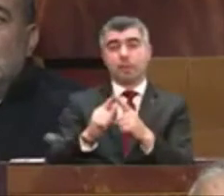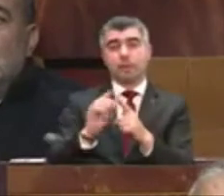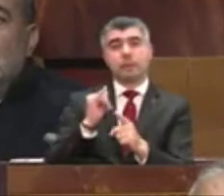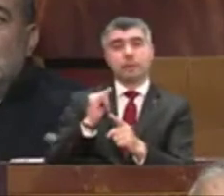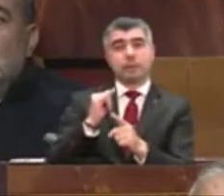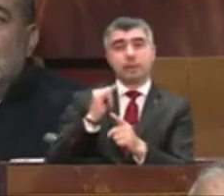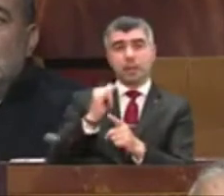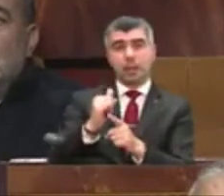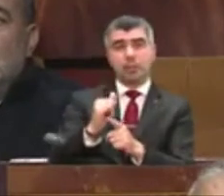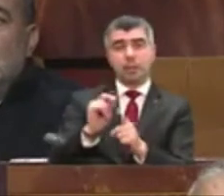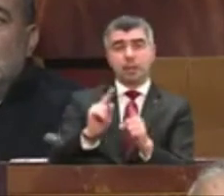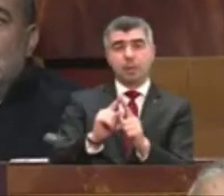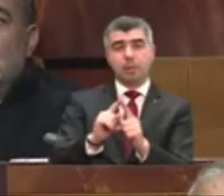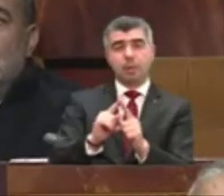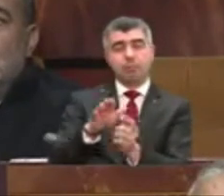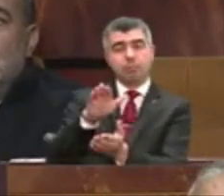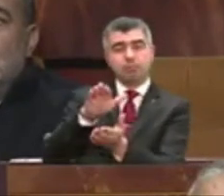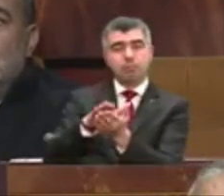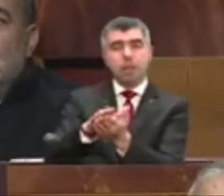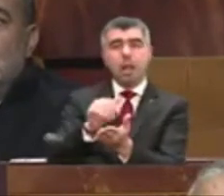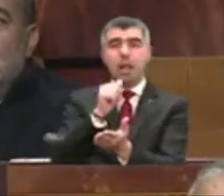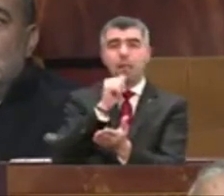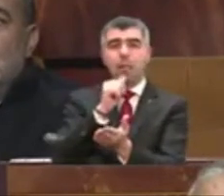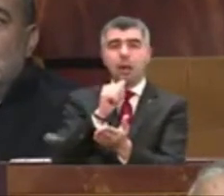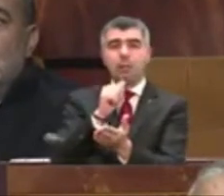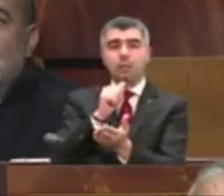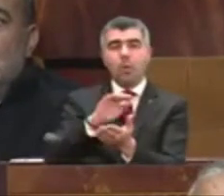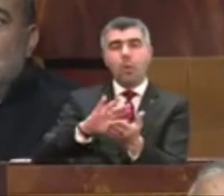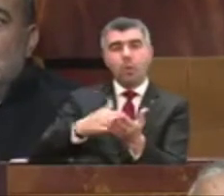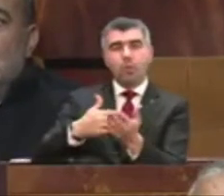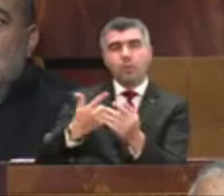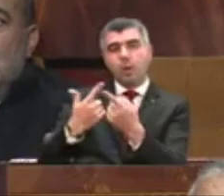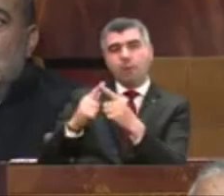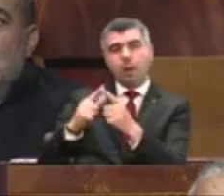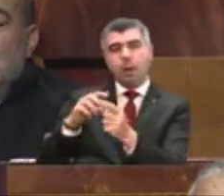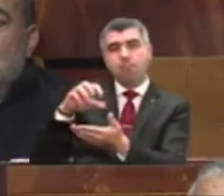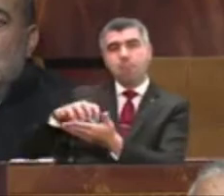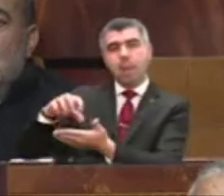أمام العجز المسجل في الخزان المخزون المائي اللي كتعرفوا العديد من المناطق